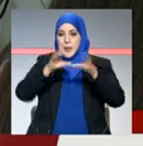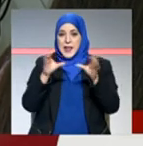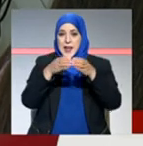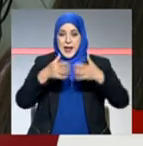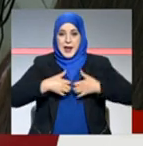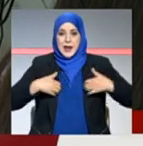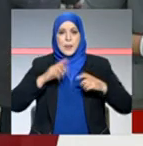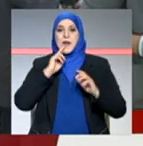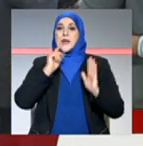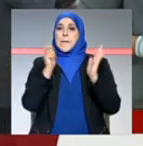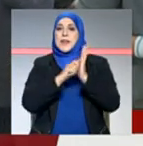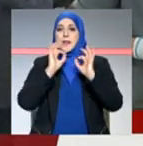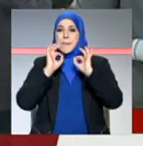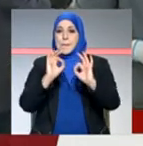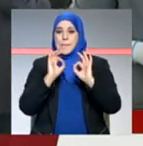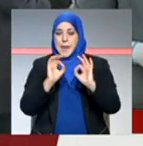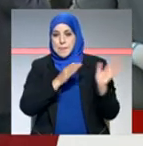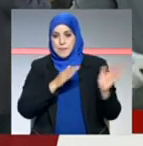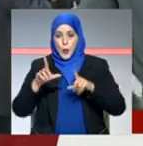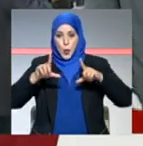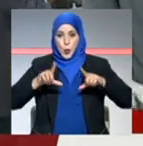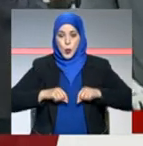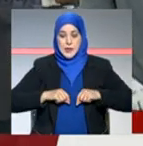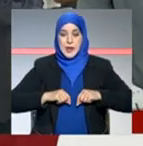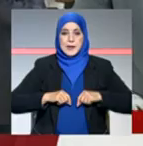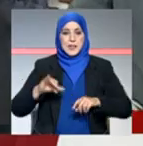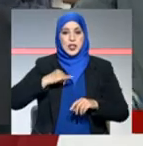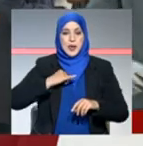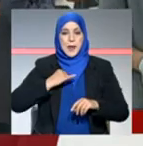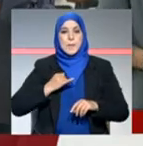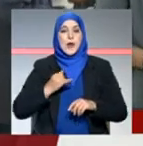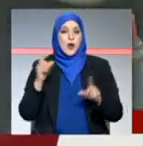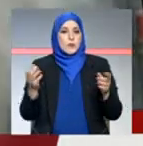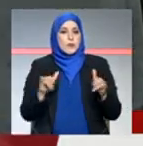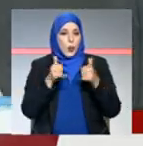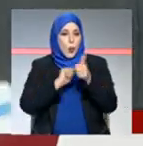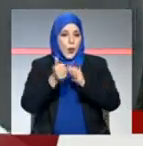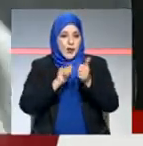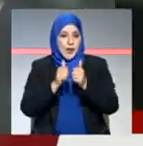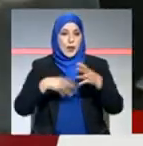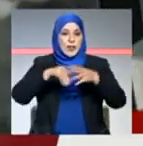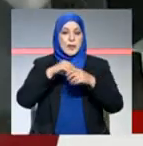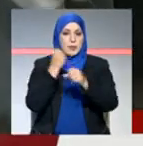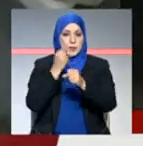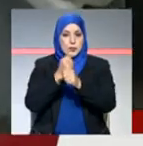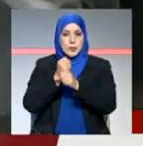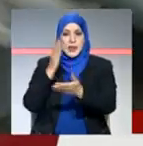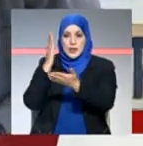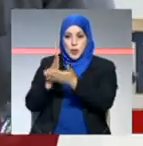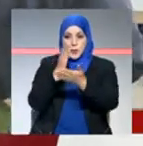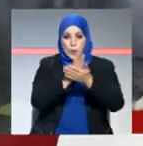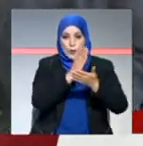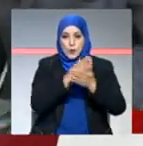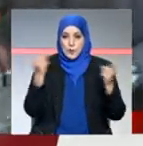والبيداغوجية في موعدها. وفي بلاغ لوزارة الشباب والرياضة والإدماج المهني اليوم، أعلنت أيضا عن تعليق التكوين بكافة